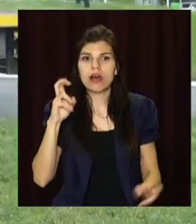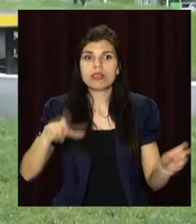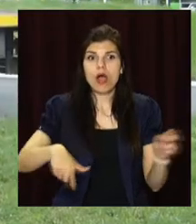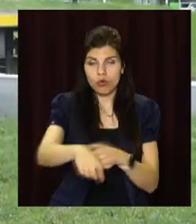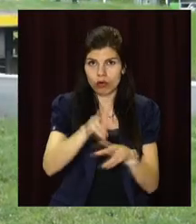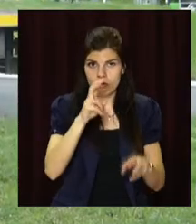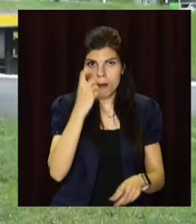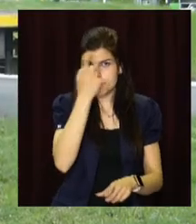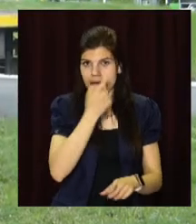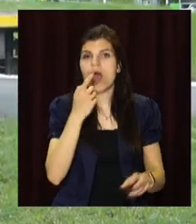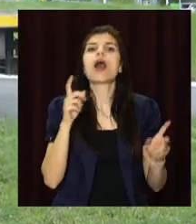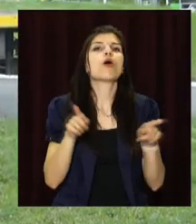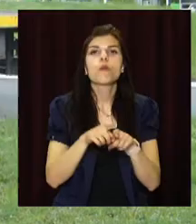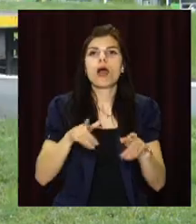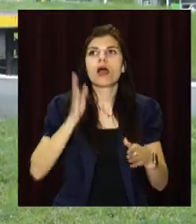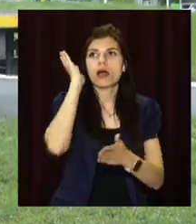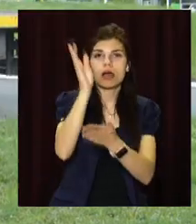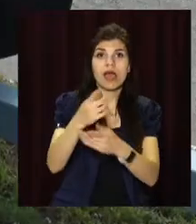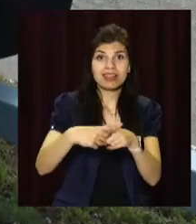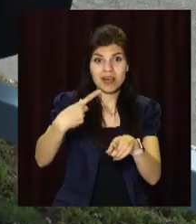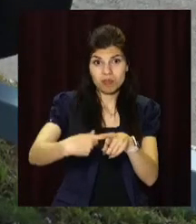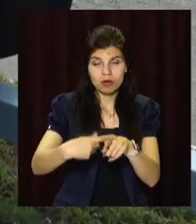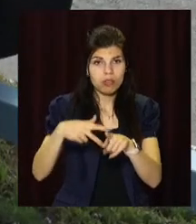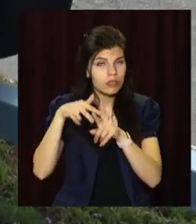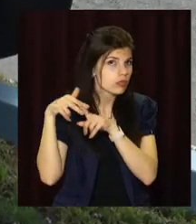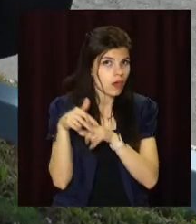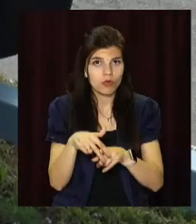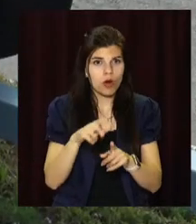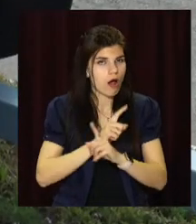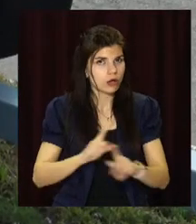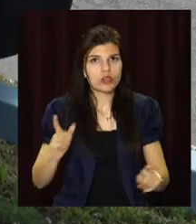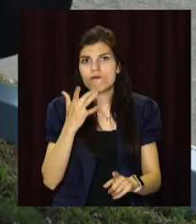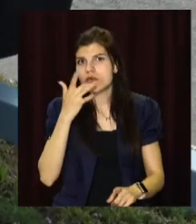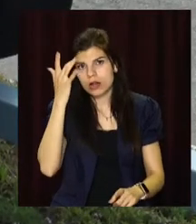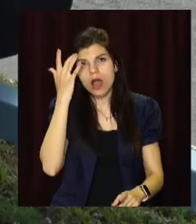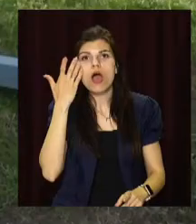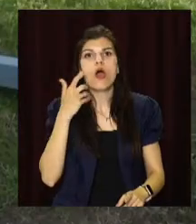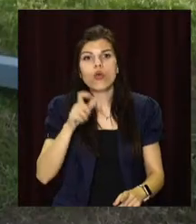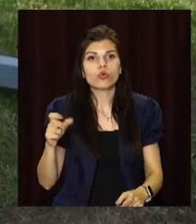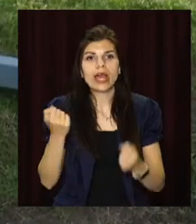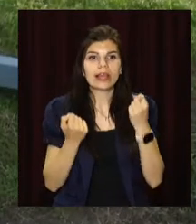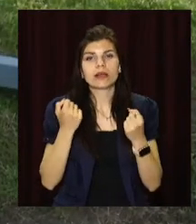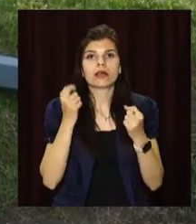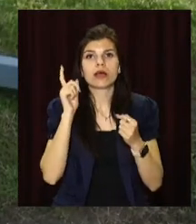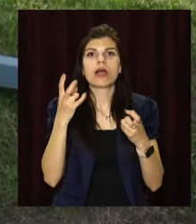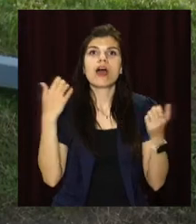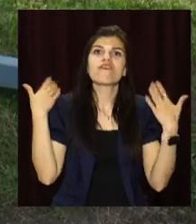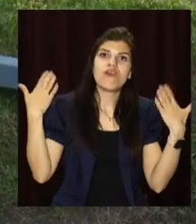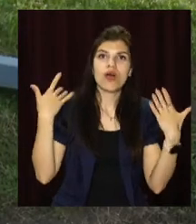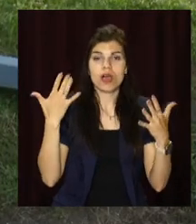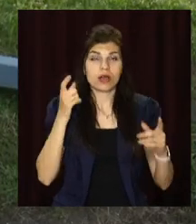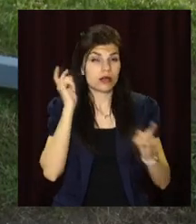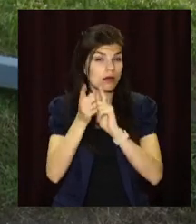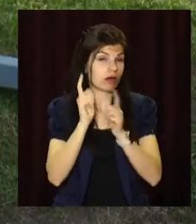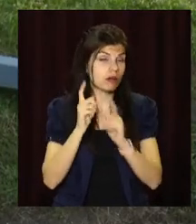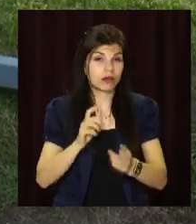дорогою, що веде на вулицю Харківську. Це перехрестя завантажене, особливо влітку, коли люди їдуть на заміський відпочинок. Раніше